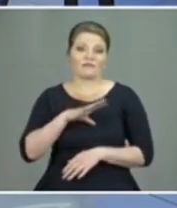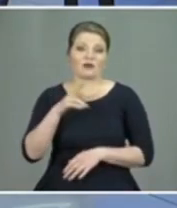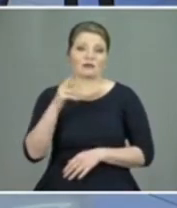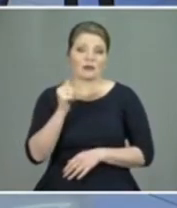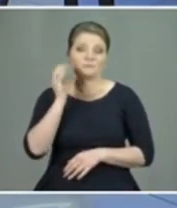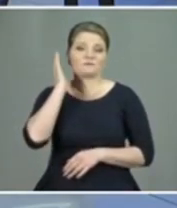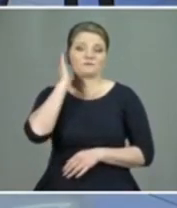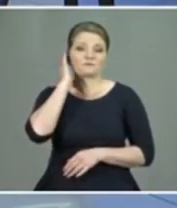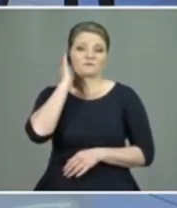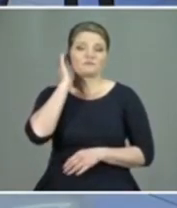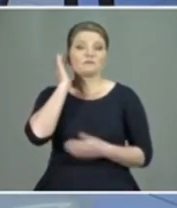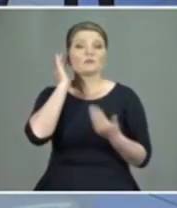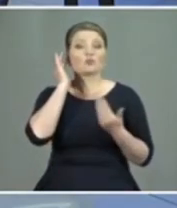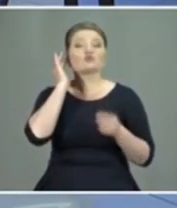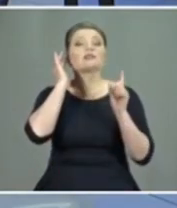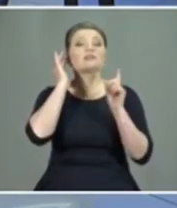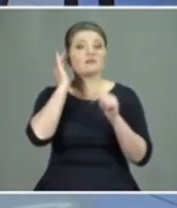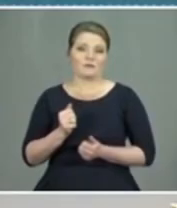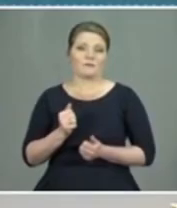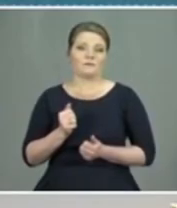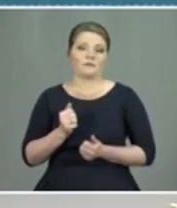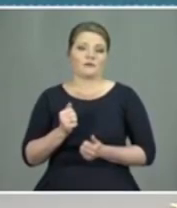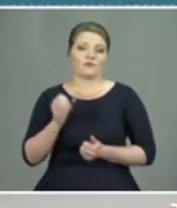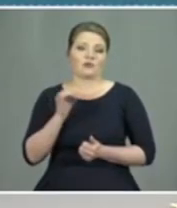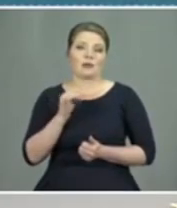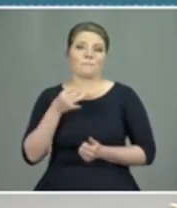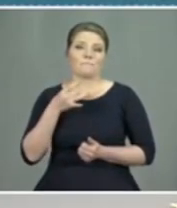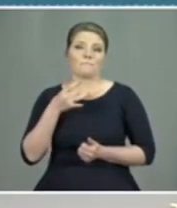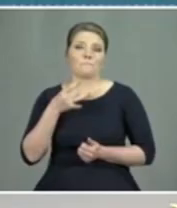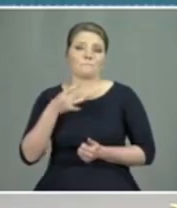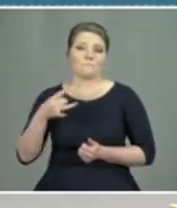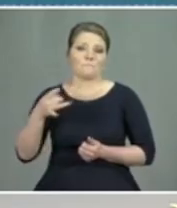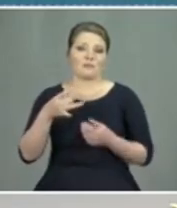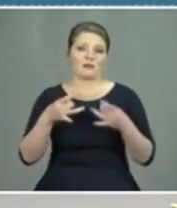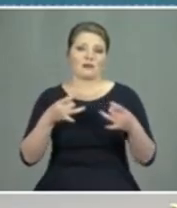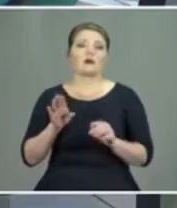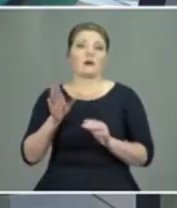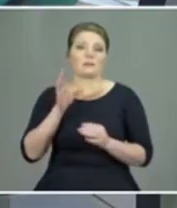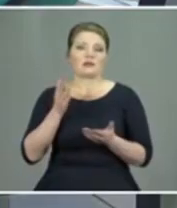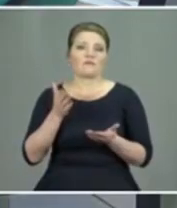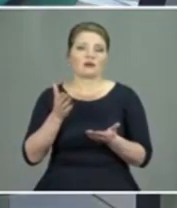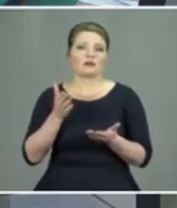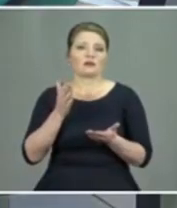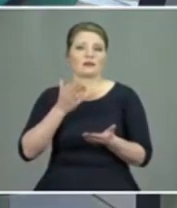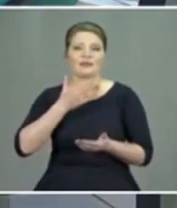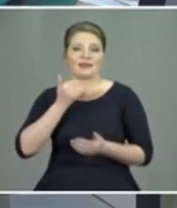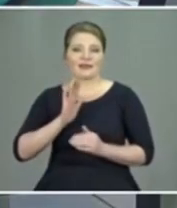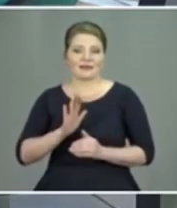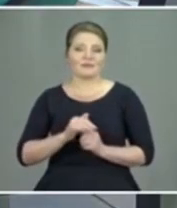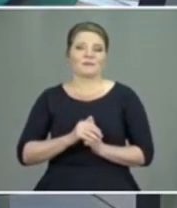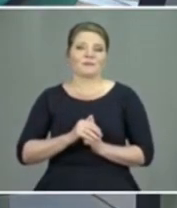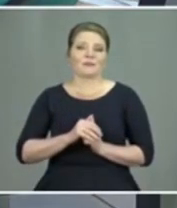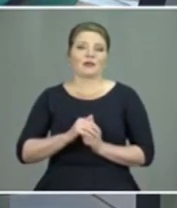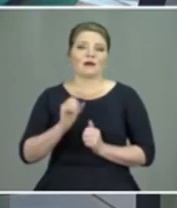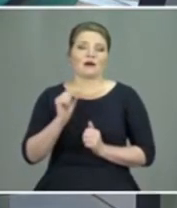Более 8500 вопросов, 2 часа прямого эфира. Губернатор региона пообщался с жителями области. Конечно, во время прямой линии